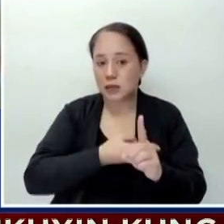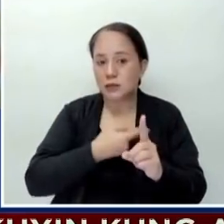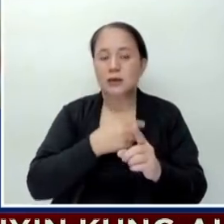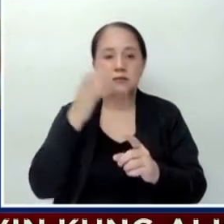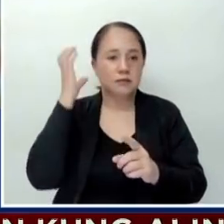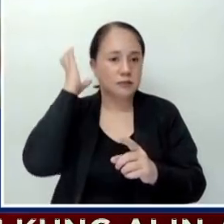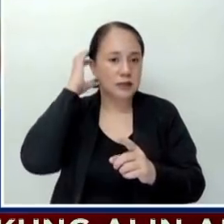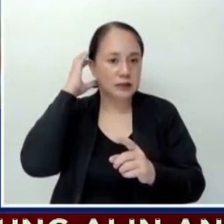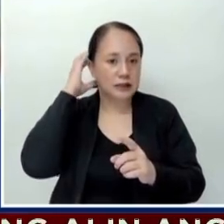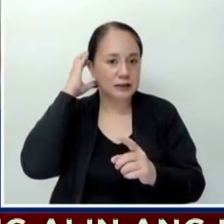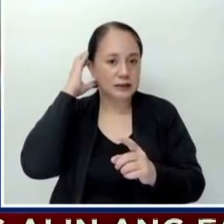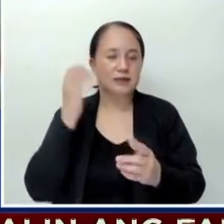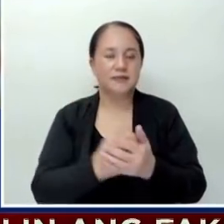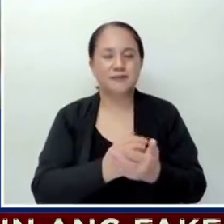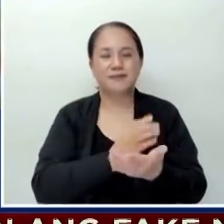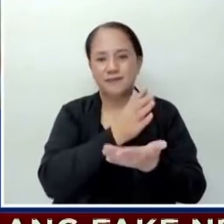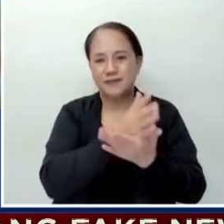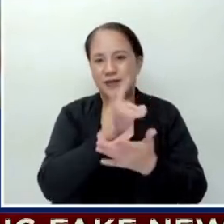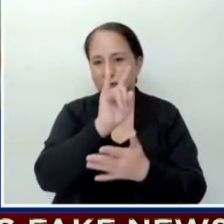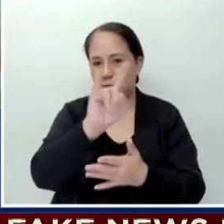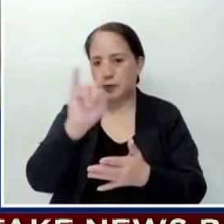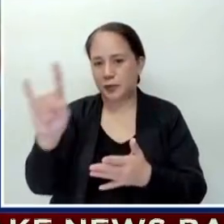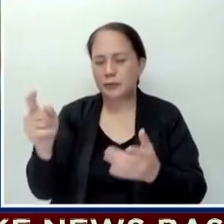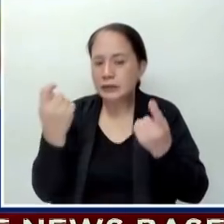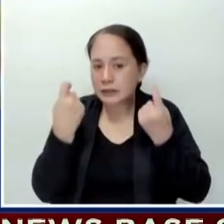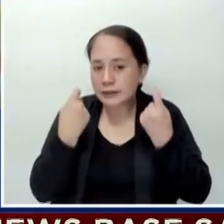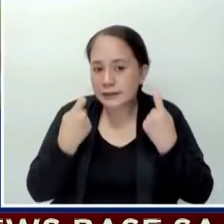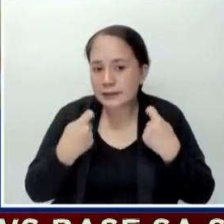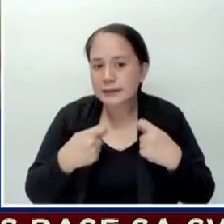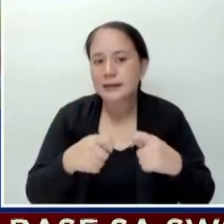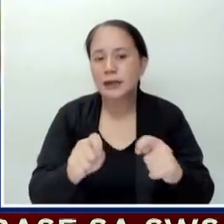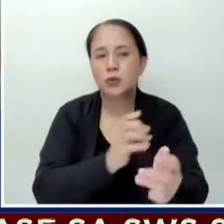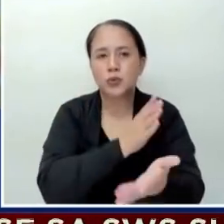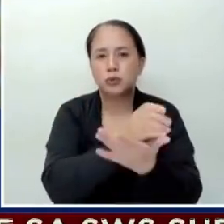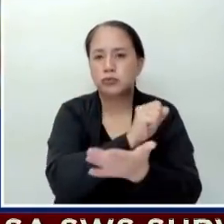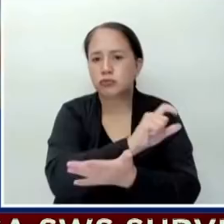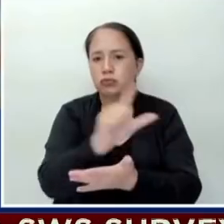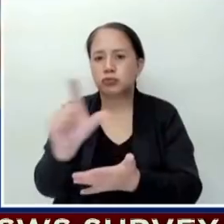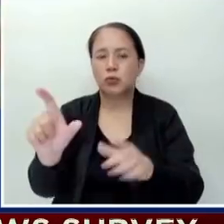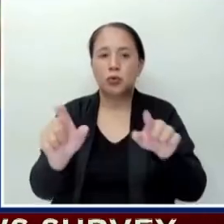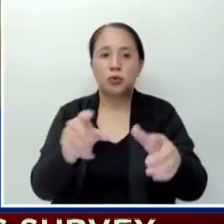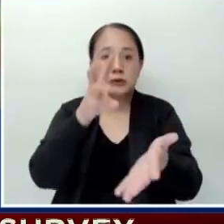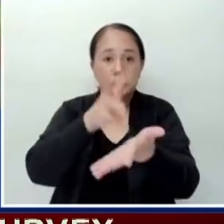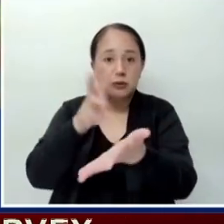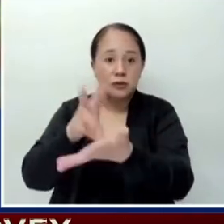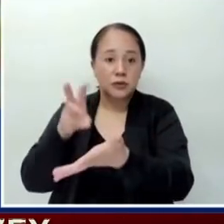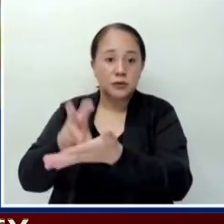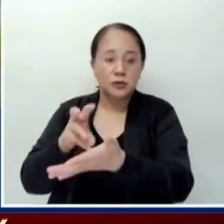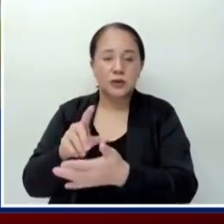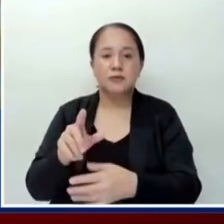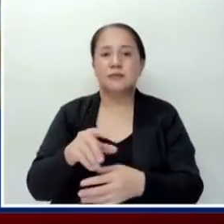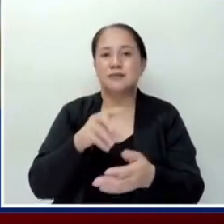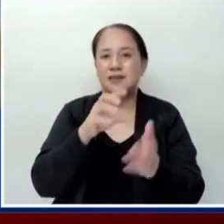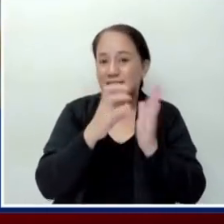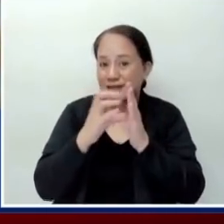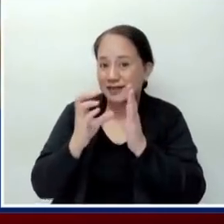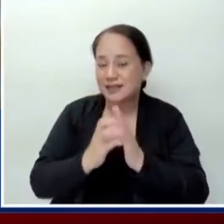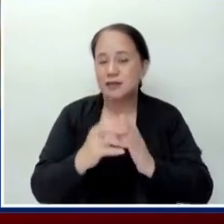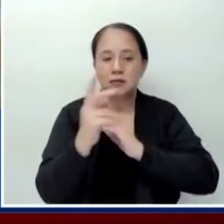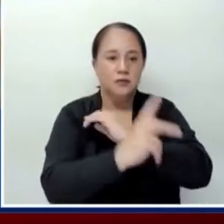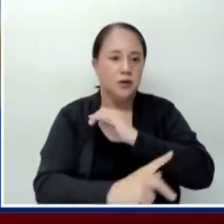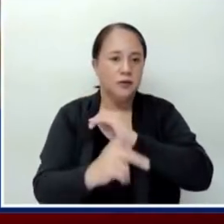ng kanilang kampanya. Sisikapin umano nilang mapuntahan ang lahat ng mga bayan, lungsod at probinsya sa bansa sa